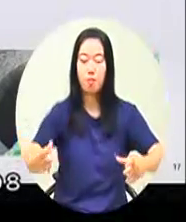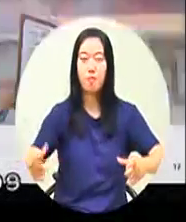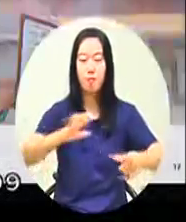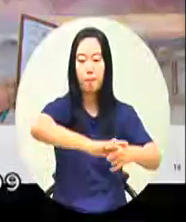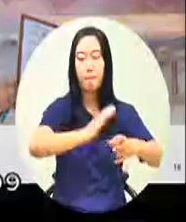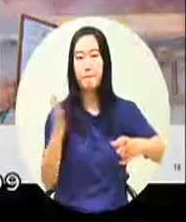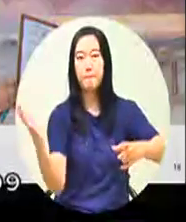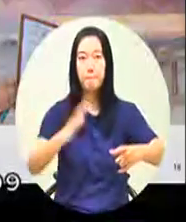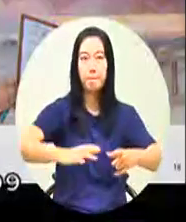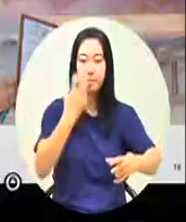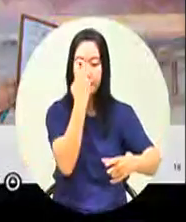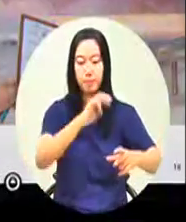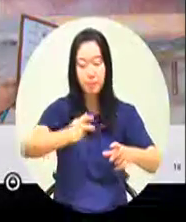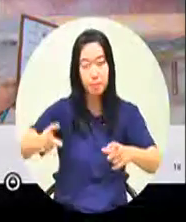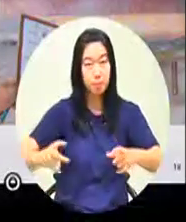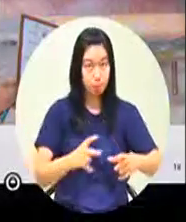一页。